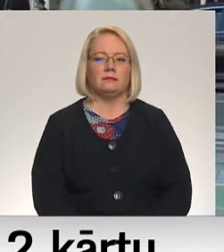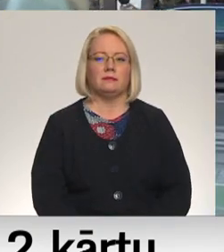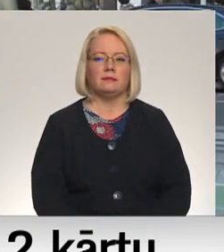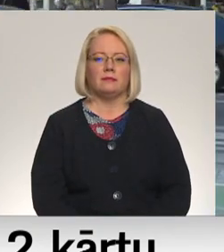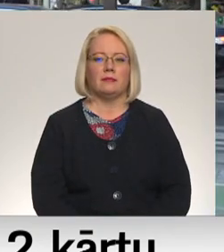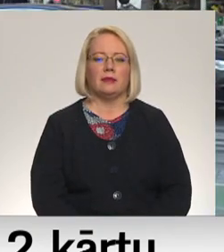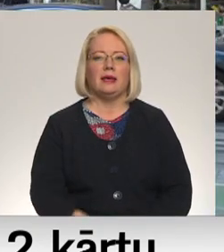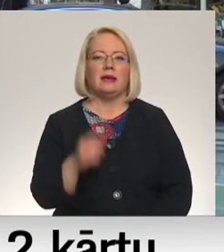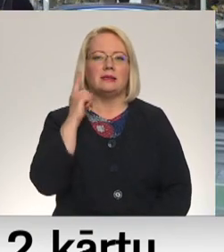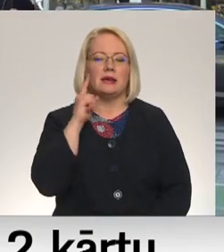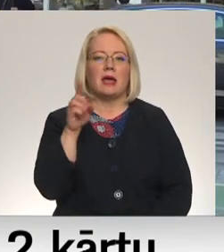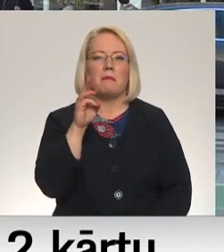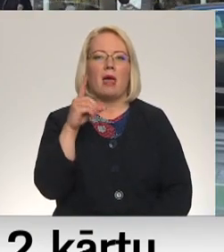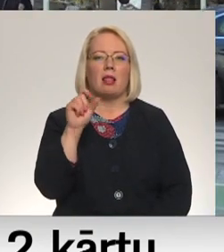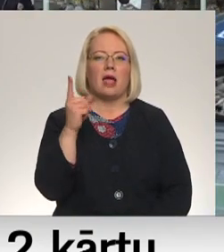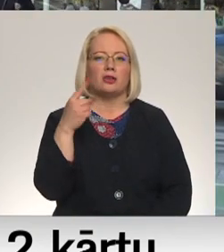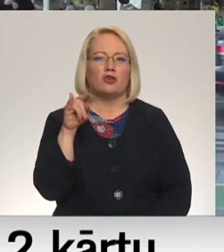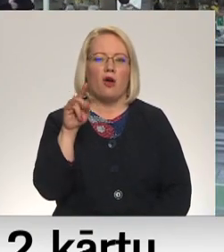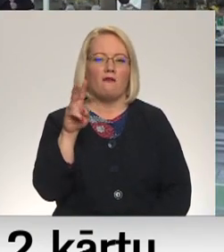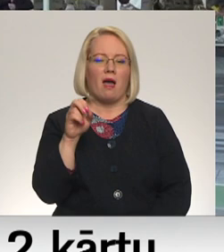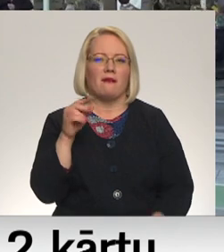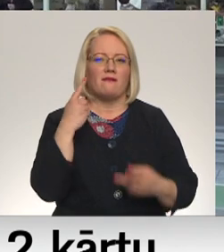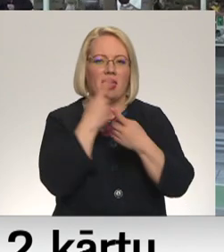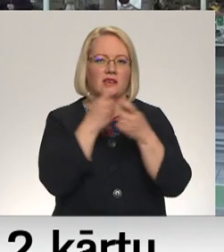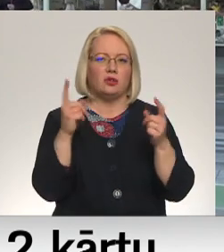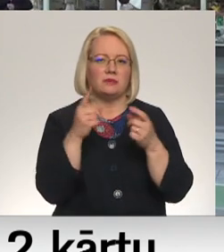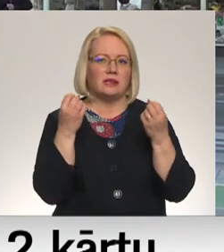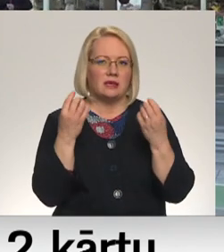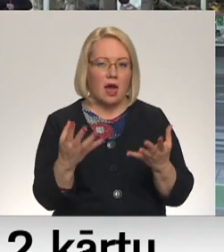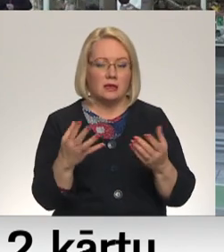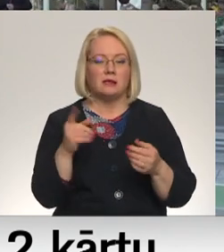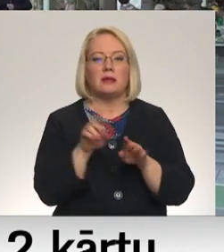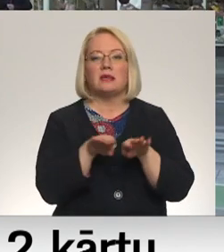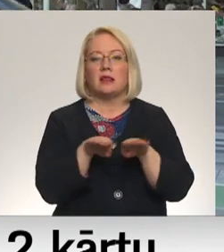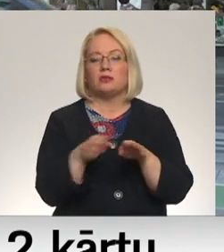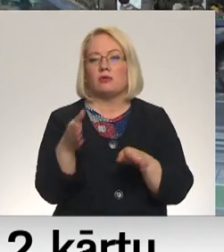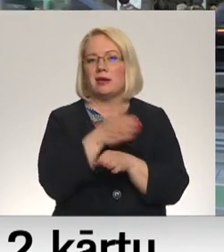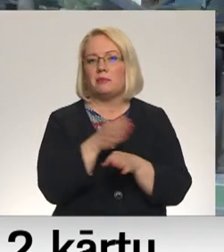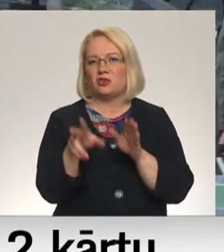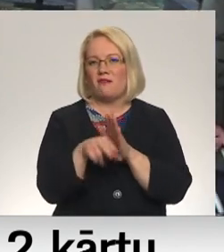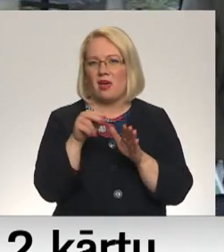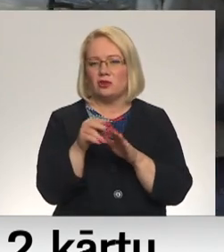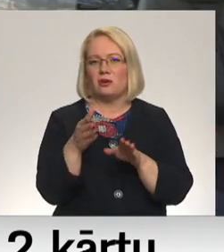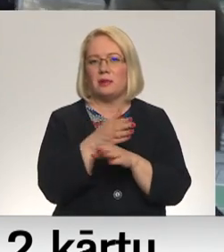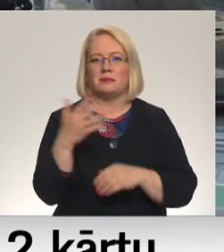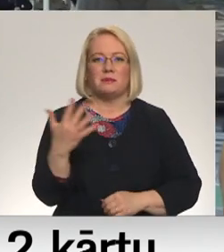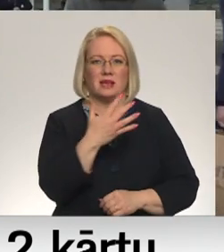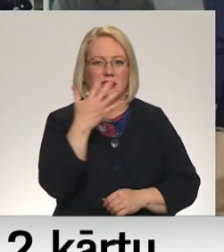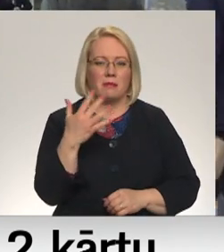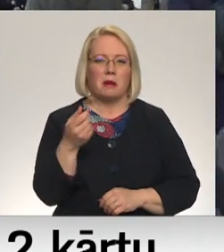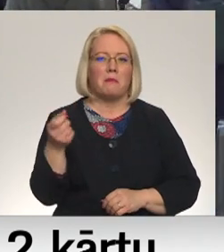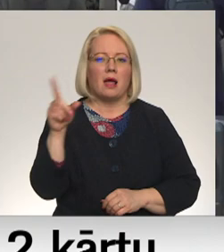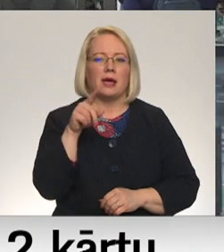Tā kā dzirdējām, Mélenchona vēstījums ir skaidrs, bet salīdzinot ar iepriekšējām vēlēšanām pirms 5 gadiem, ir palielinājies